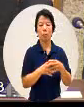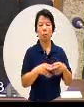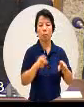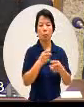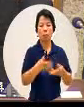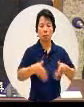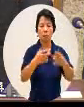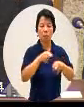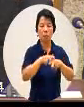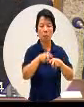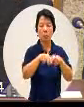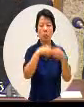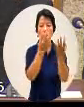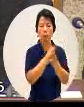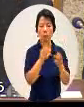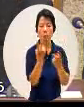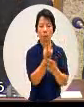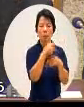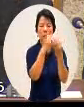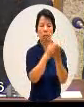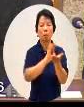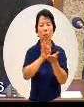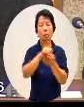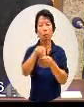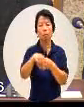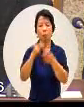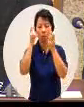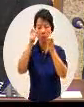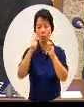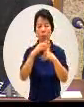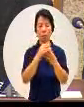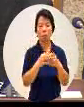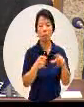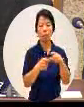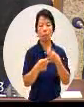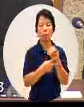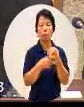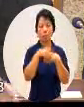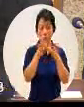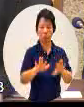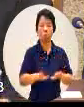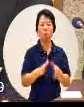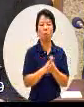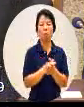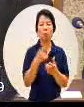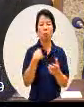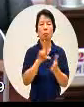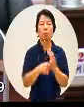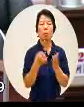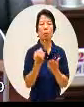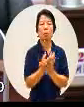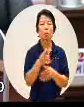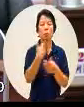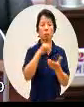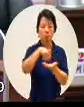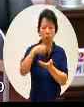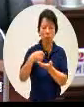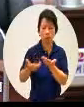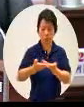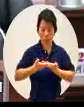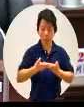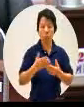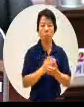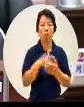軌VRT來做但是捷運在高雄四十幾公里已經有了好 謝謝你因為我時間不夠用書面回答謝謝